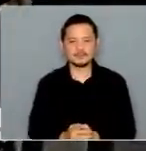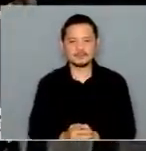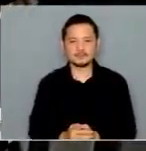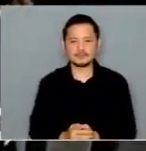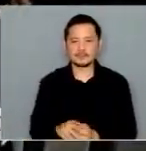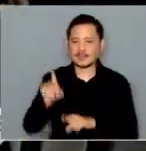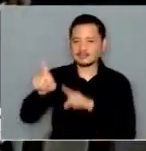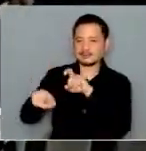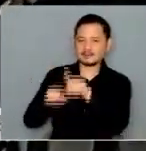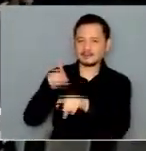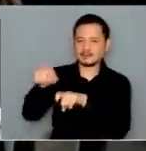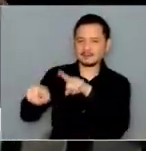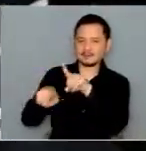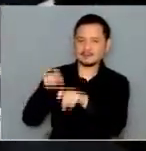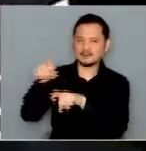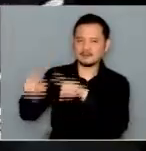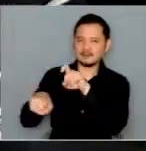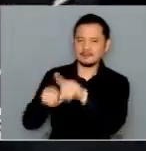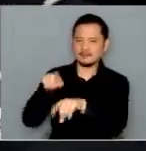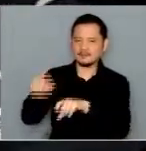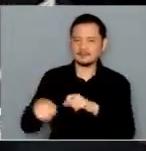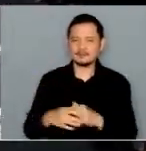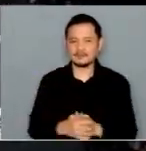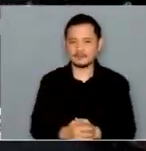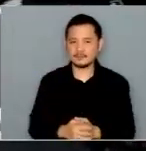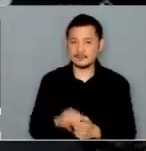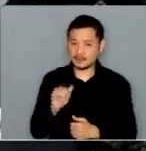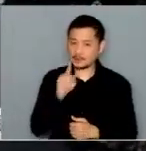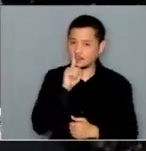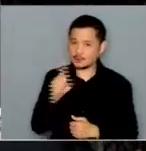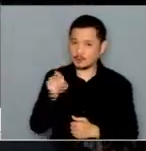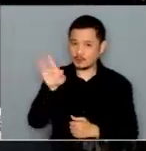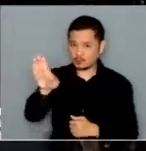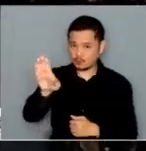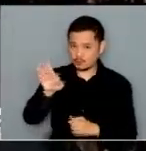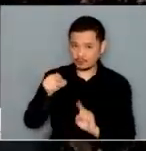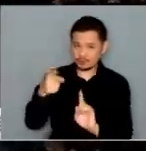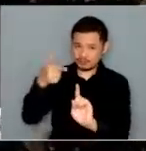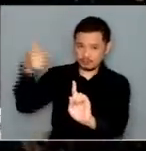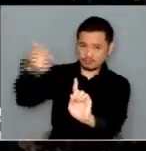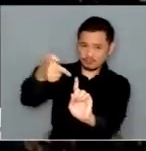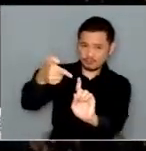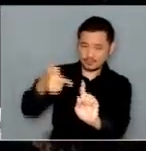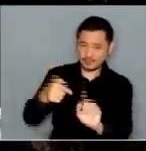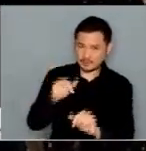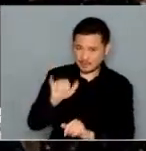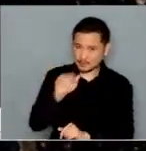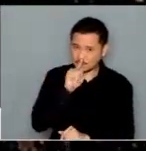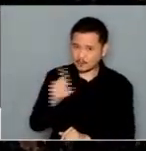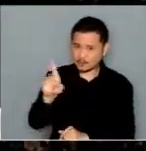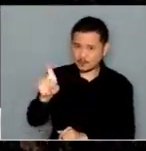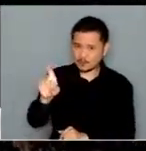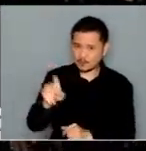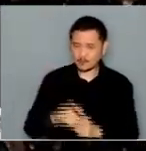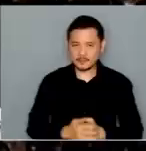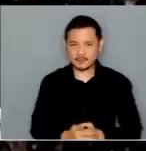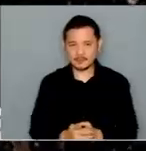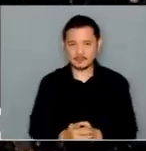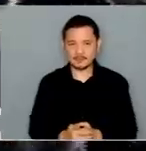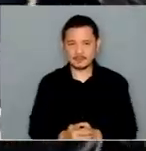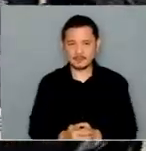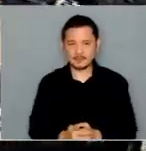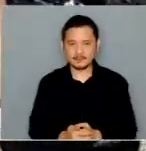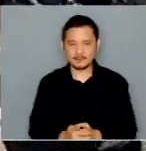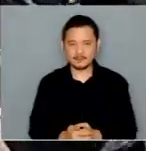po yung isa pong gardener, sir? Totoo po bang tinutukan niyo po ng baril na dalawang beses, sir? Baka may gusto lang kayo sabihin, sir. Ayaw niyo na po magsalita,